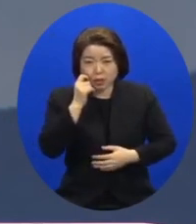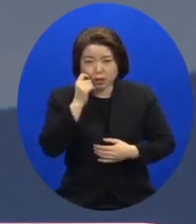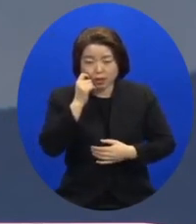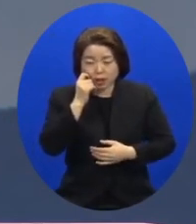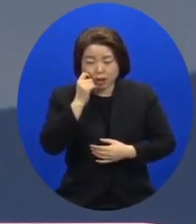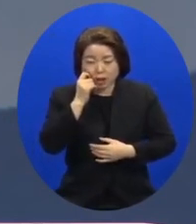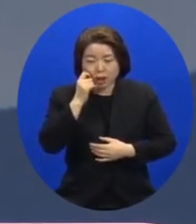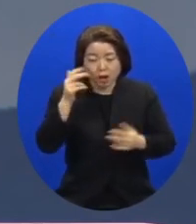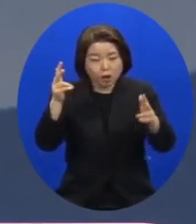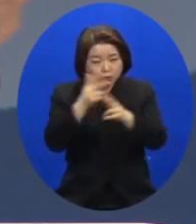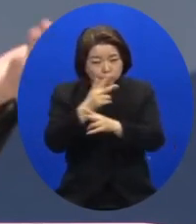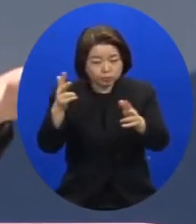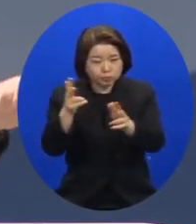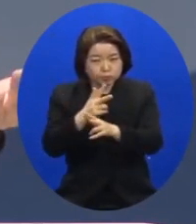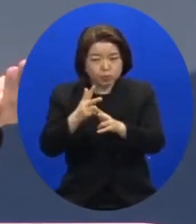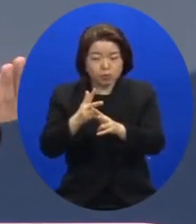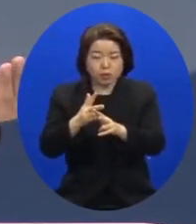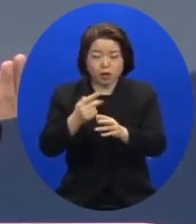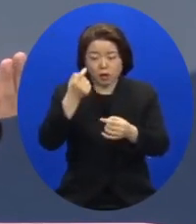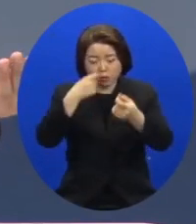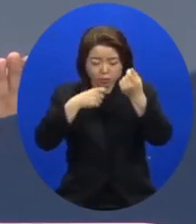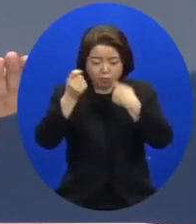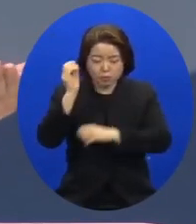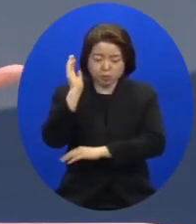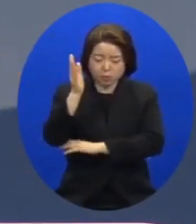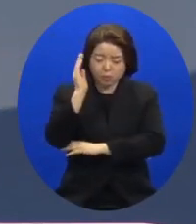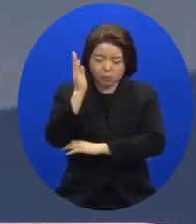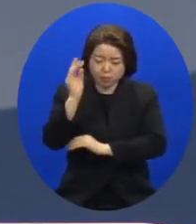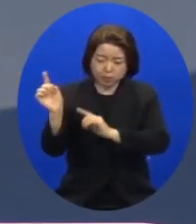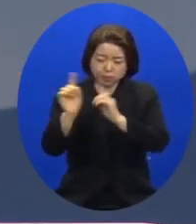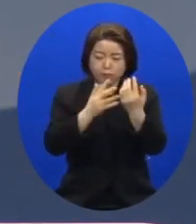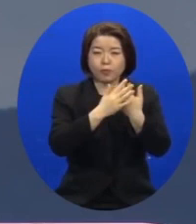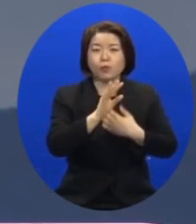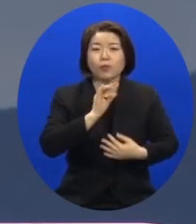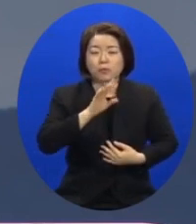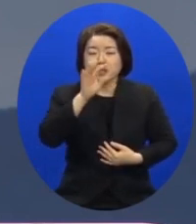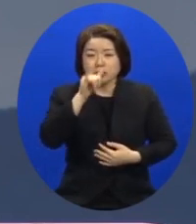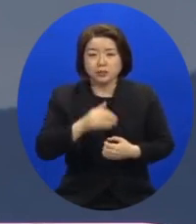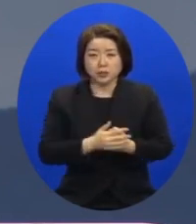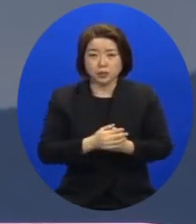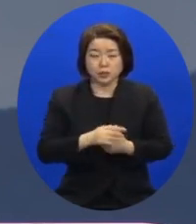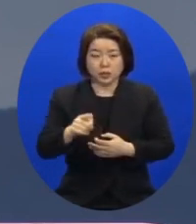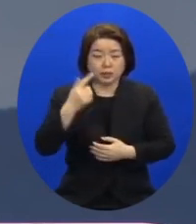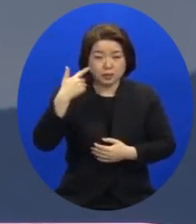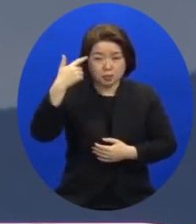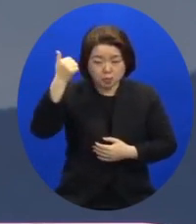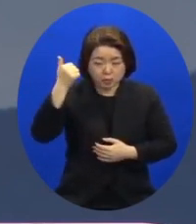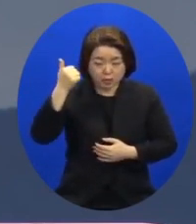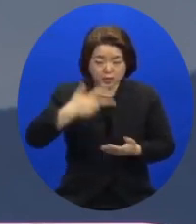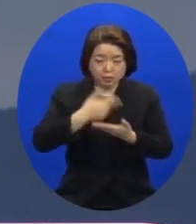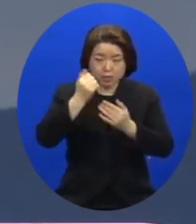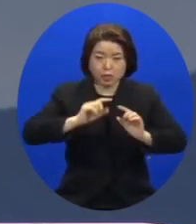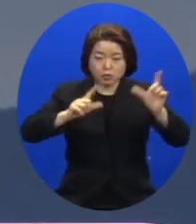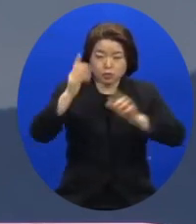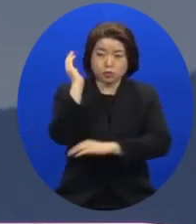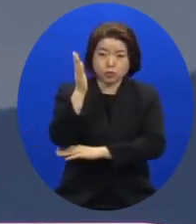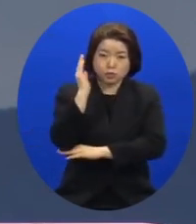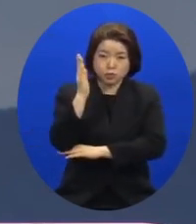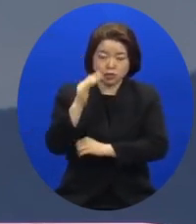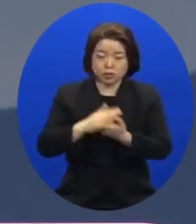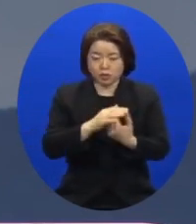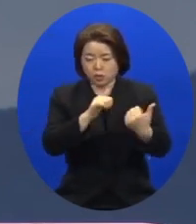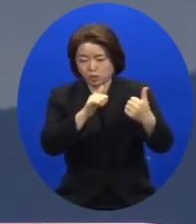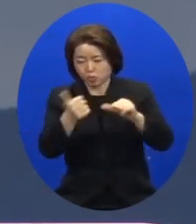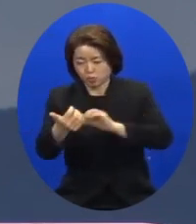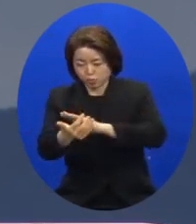주일마다 눈물 바다 부 해요 그 목사님이 하시는 주일 설교는 그대로 유언 설교와